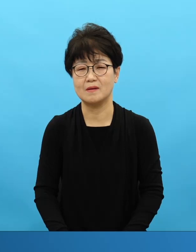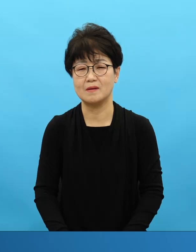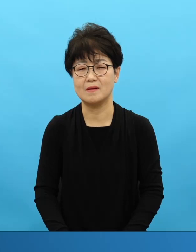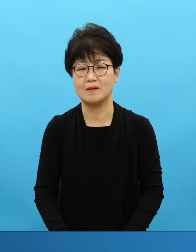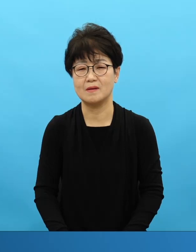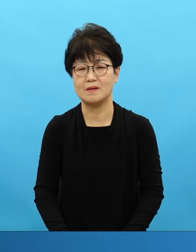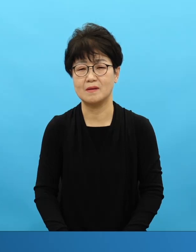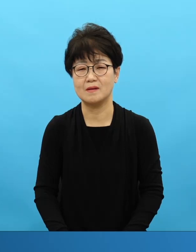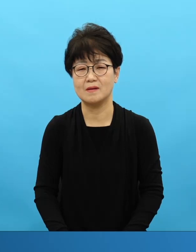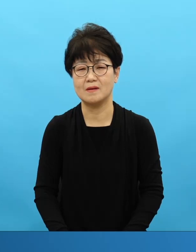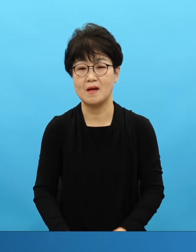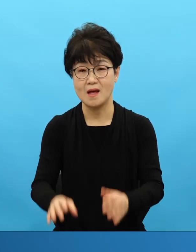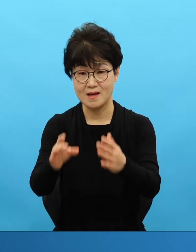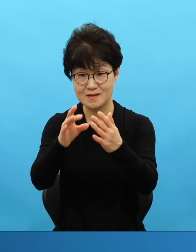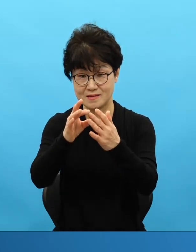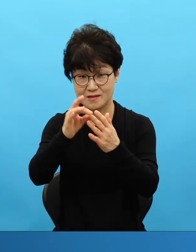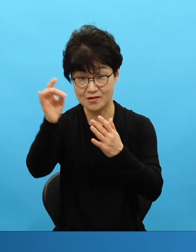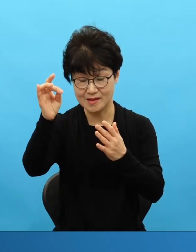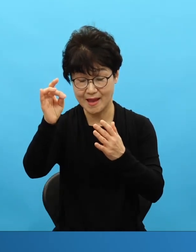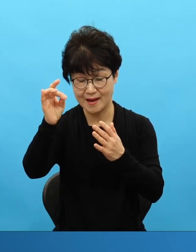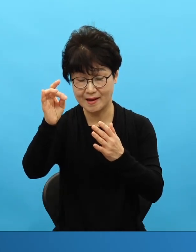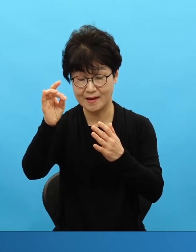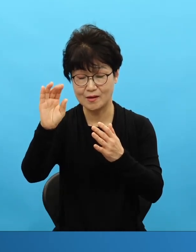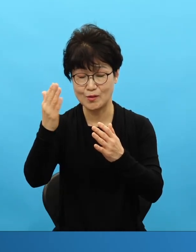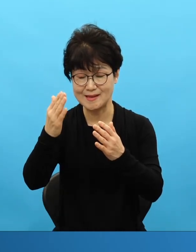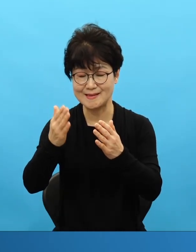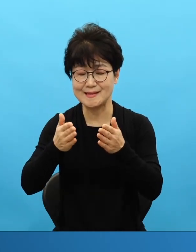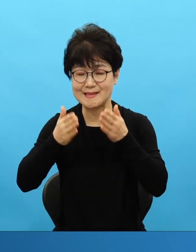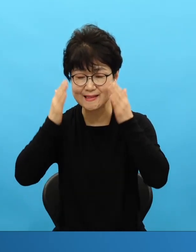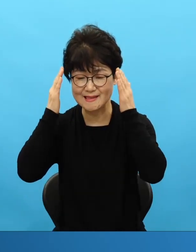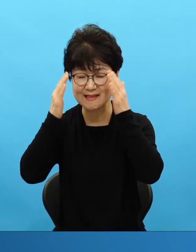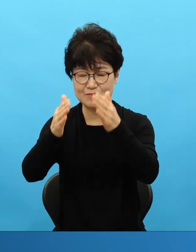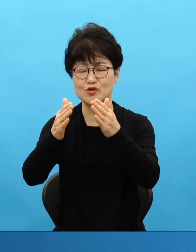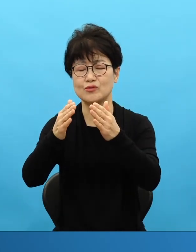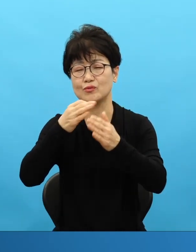선택된 집중. That's what we call the selected concentration.